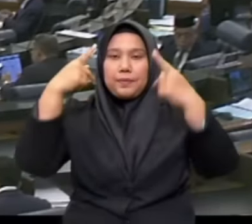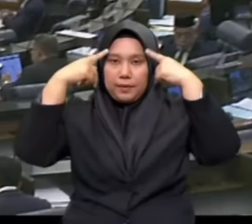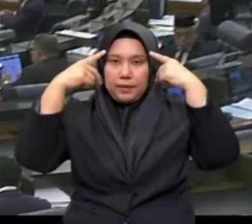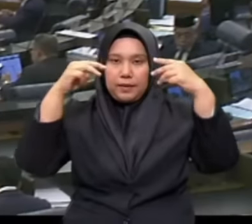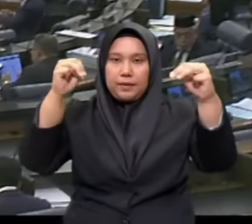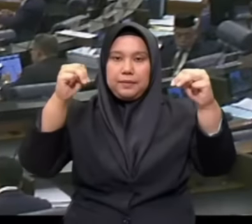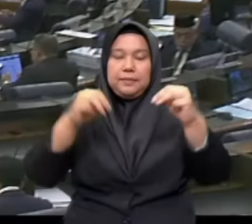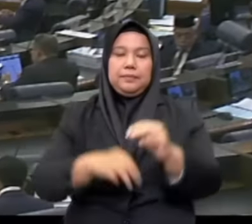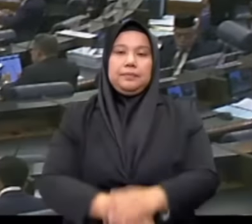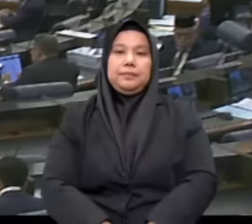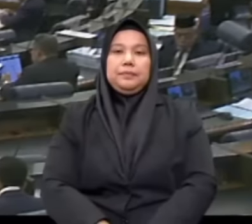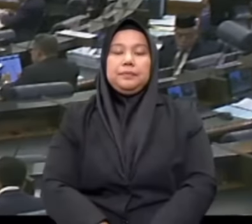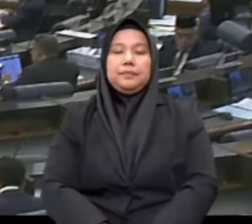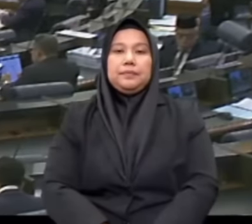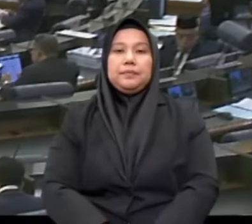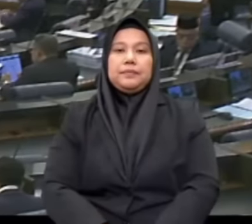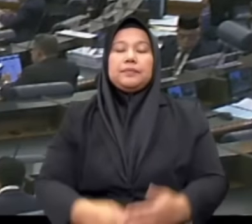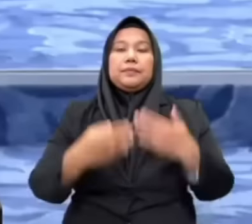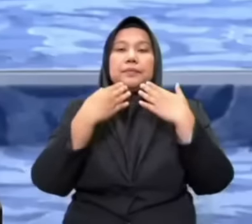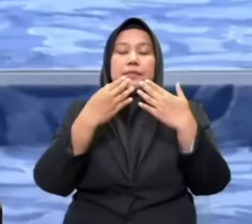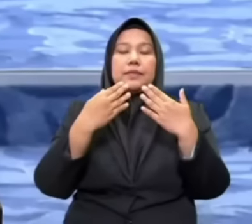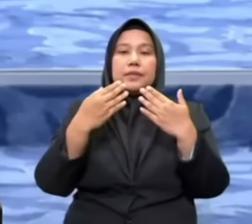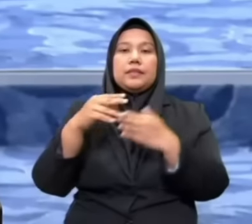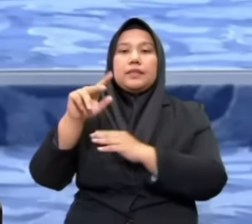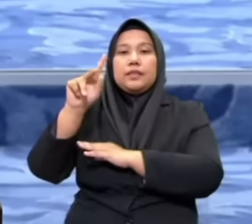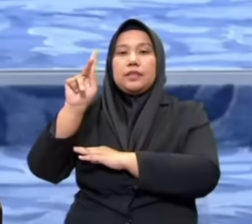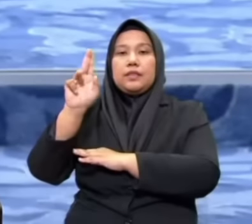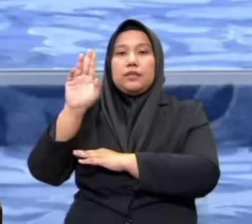Terima kasih. Soalan Kompasu, maknanya dia